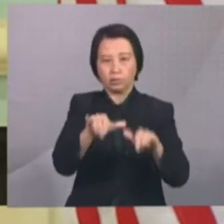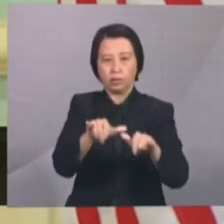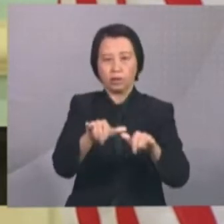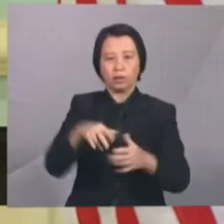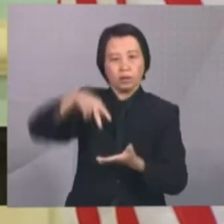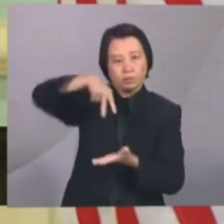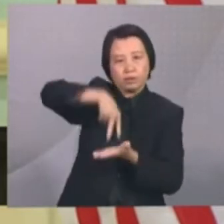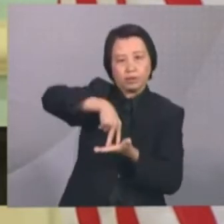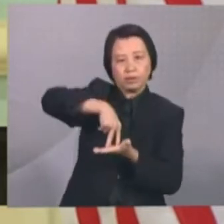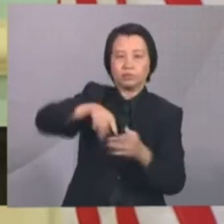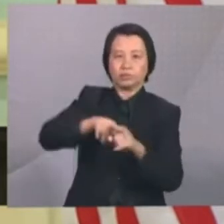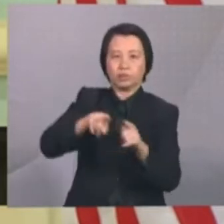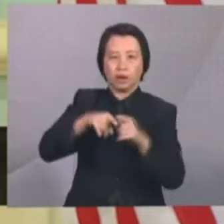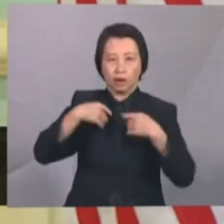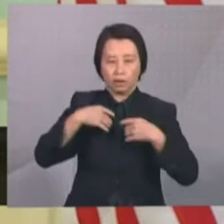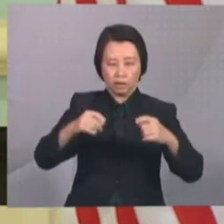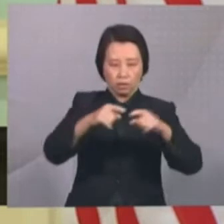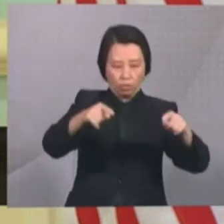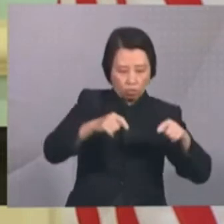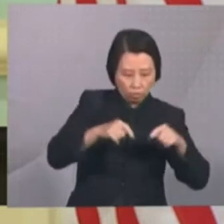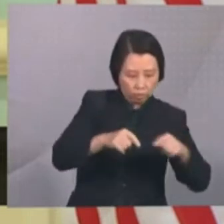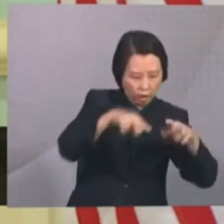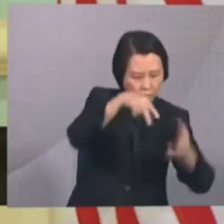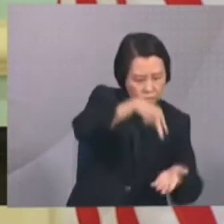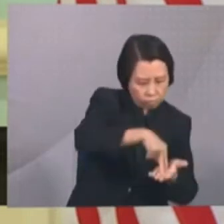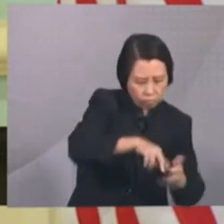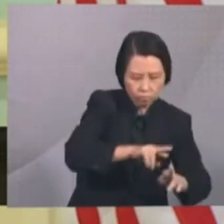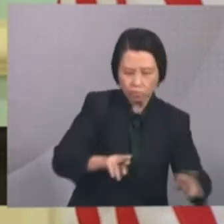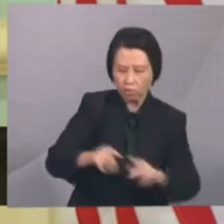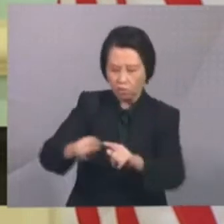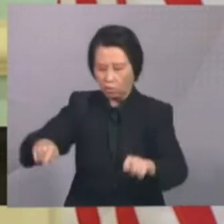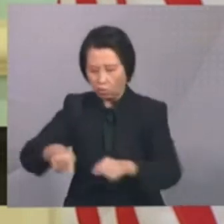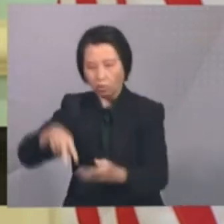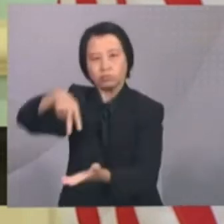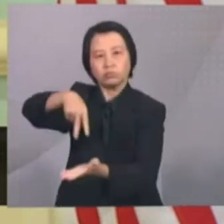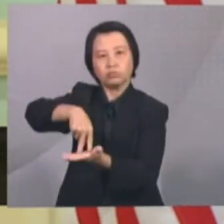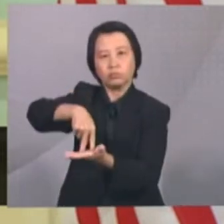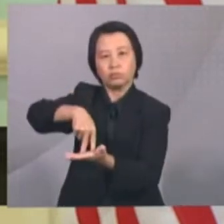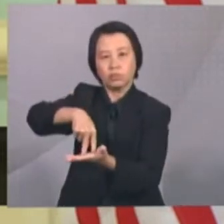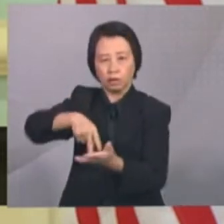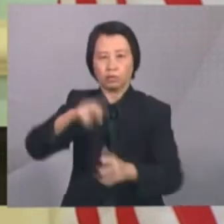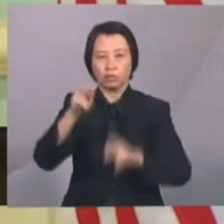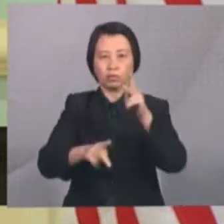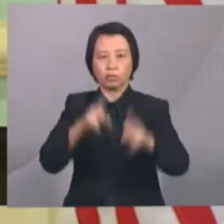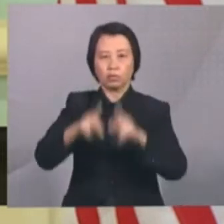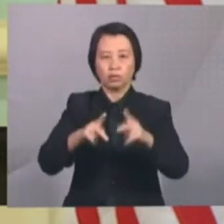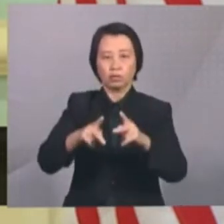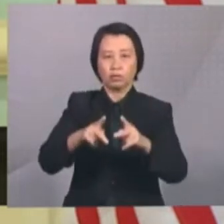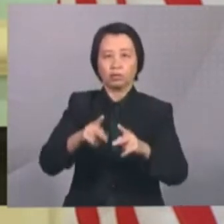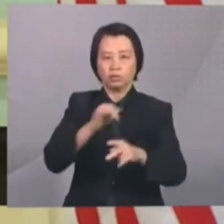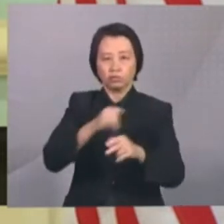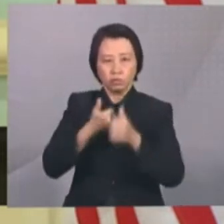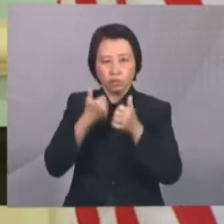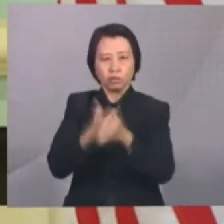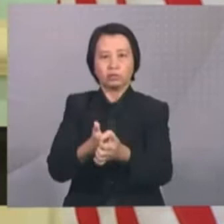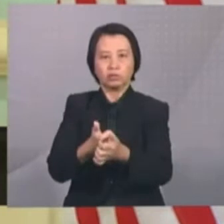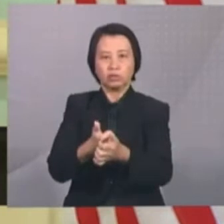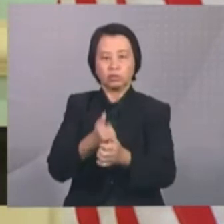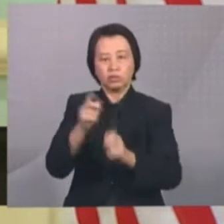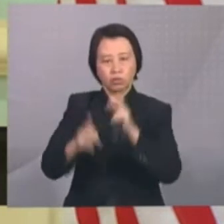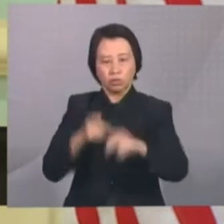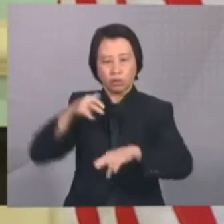berdiri pun ada peta-peta yang disediakan dan penumpang penumpang di MRT dan lrt juga mematuhi